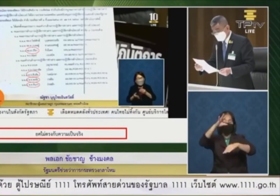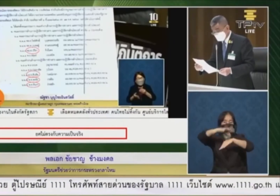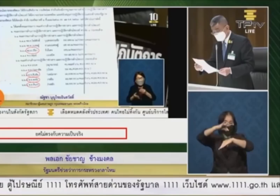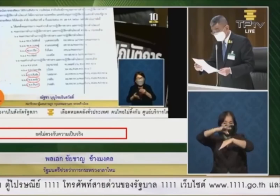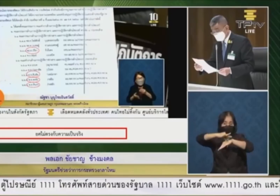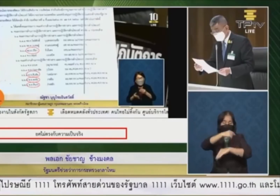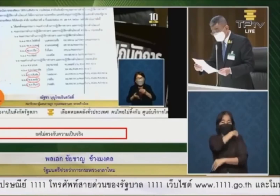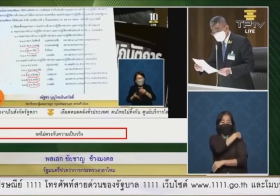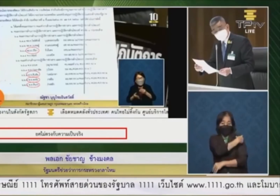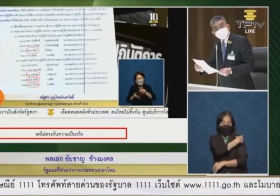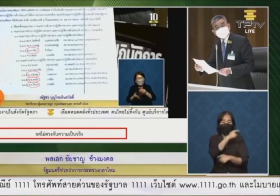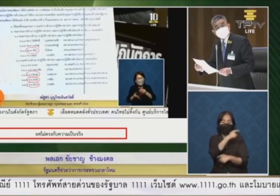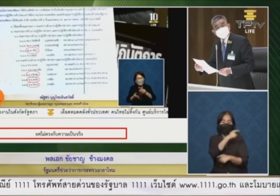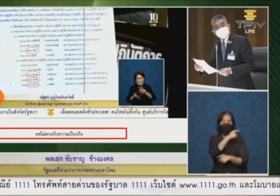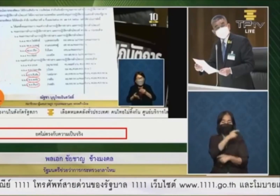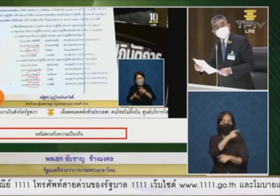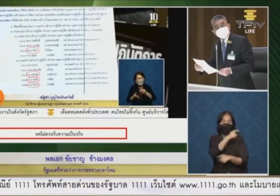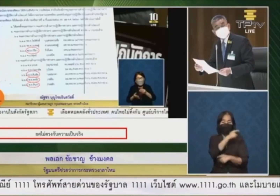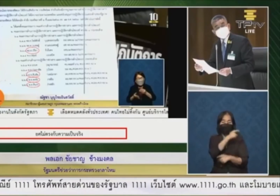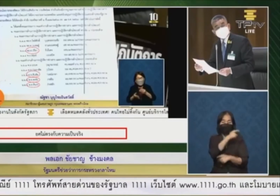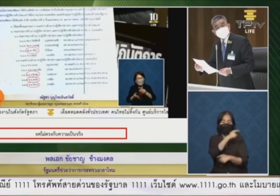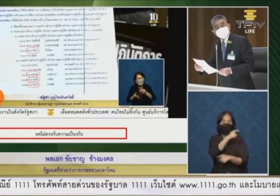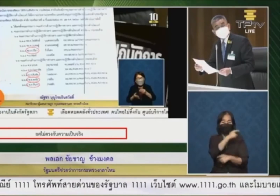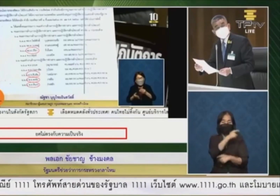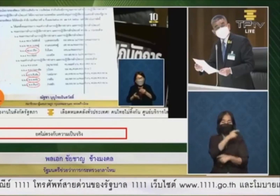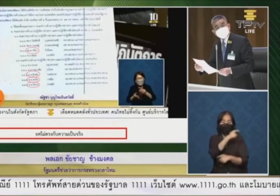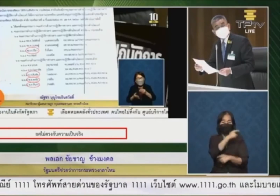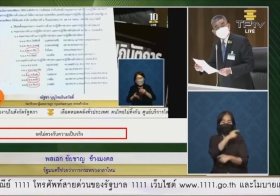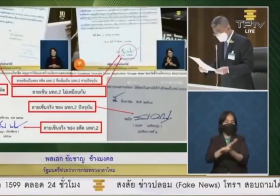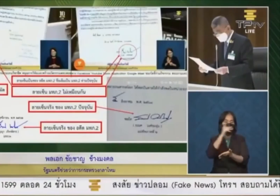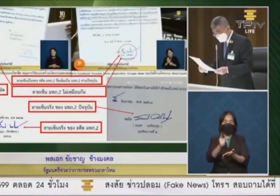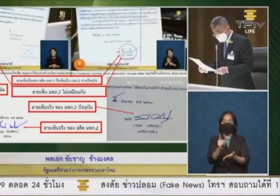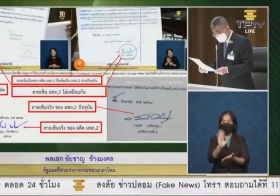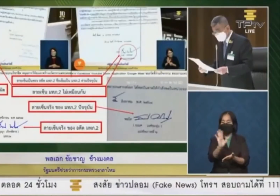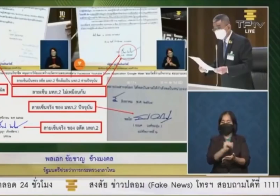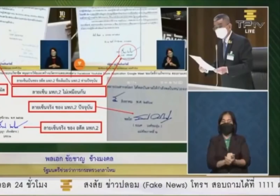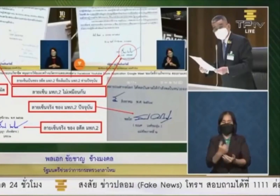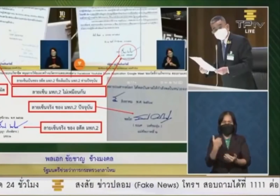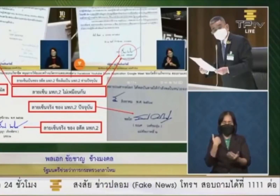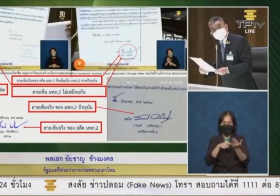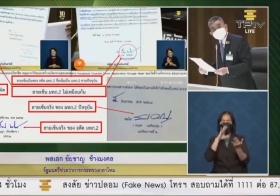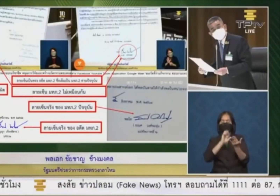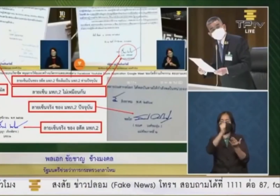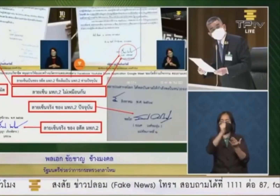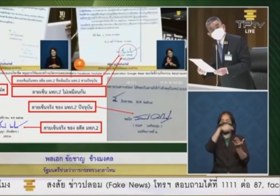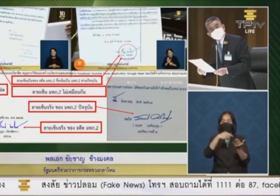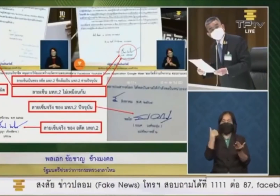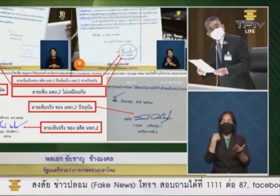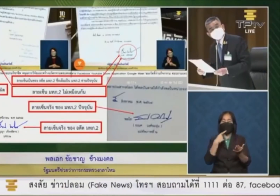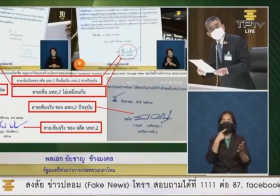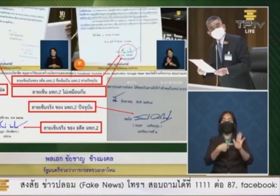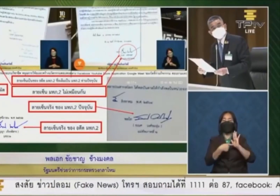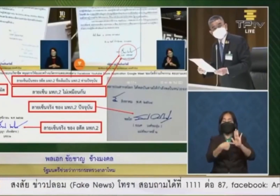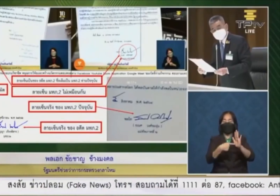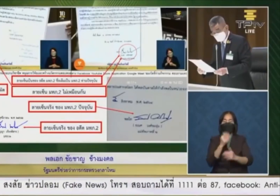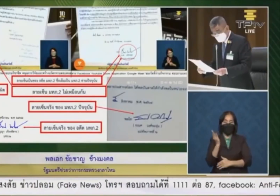ศ ครับก็เป็นคำชี้แจงบางช่วงบางตอนนะครับก็คือลายเซ็นไม่ตรงนะ ใ